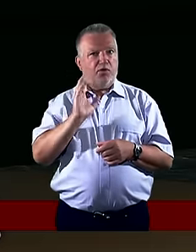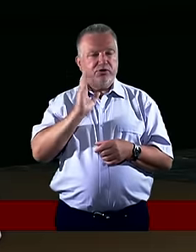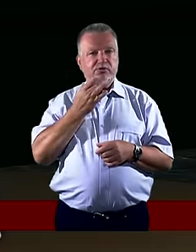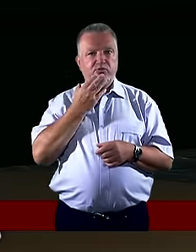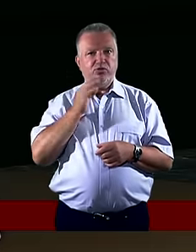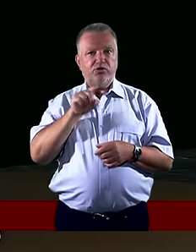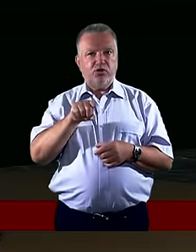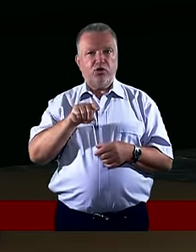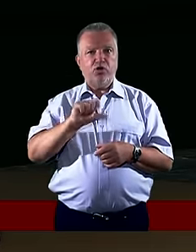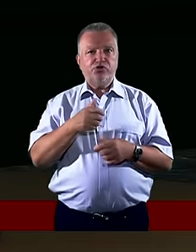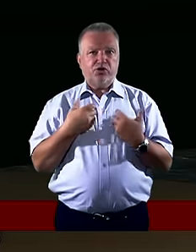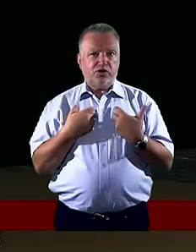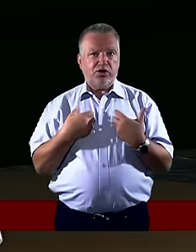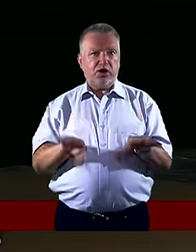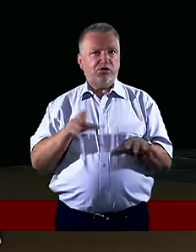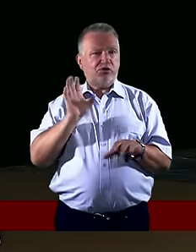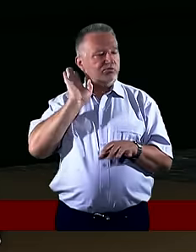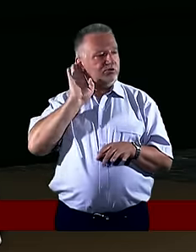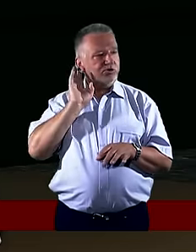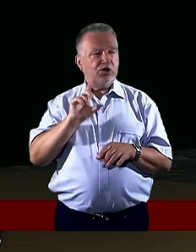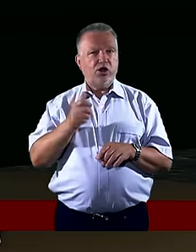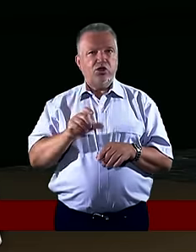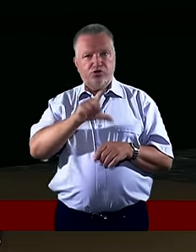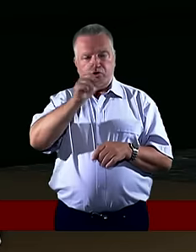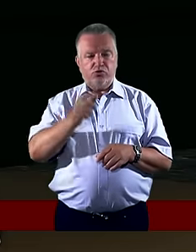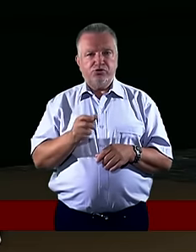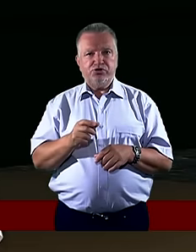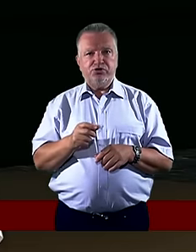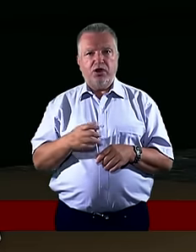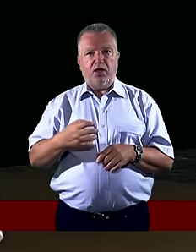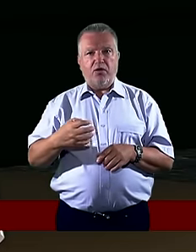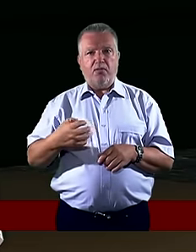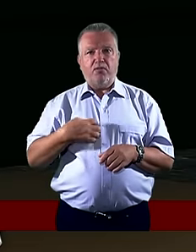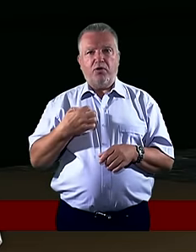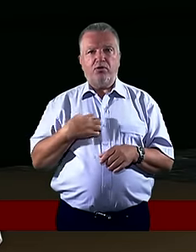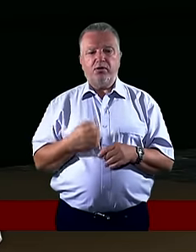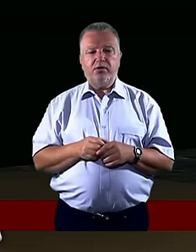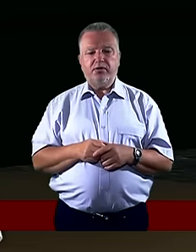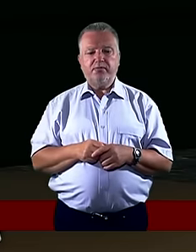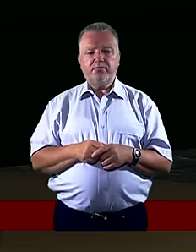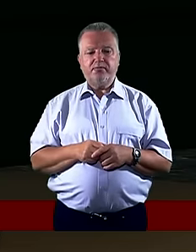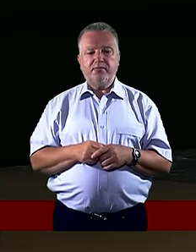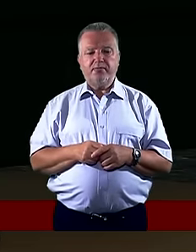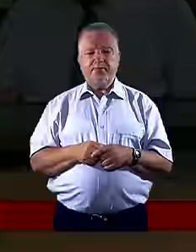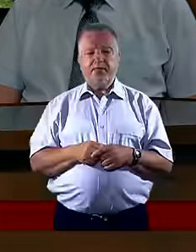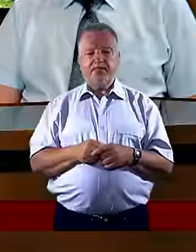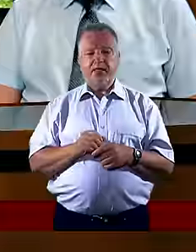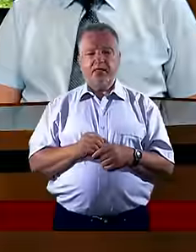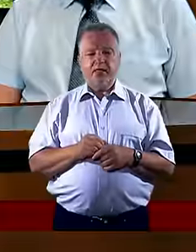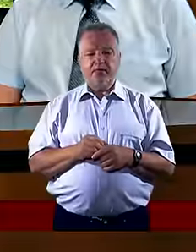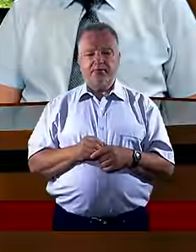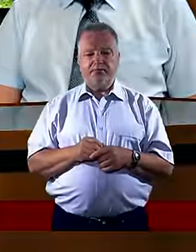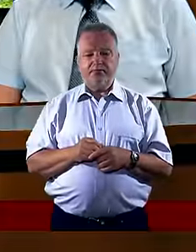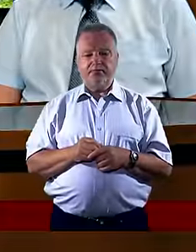to, czego by nie chcieli słyszeć. To, co ludzi boli, co ludzi kole wręcz, prawda? Ja myślę. I wtedy będziemy